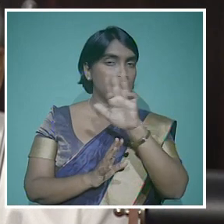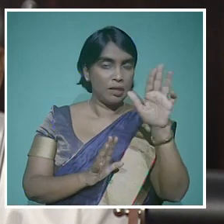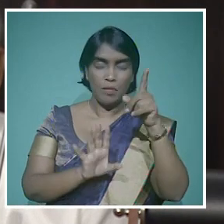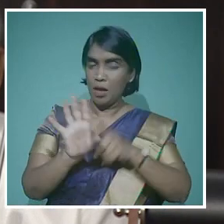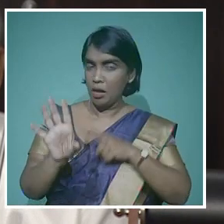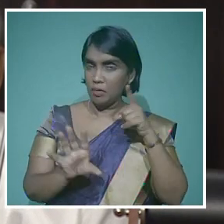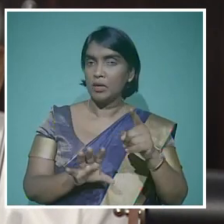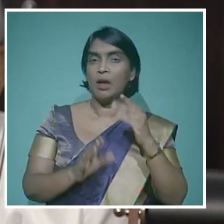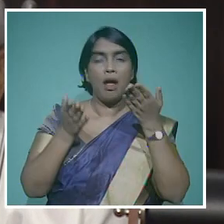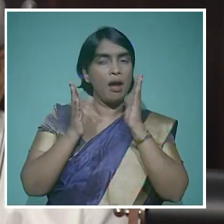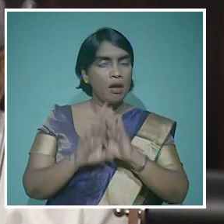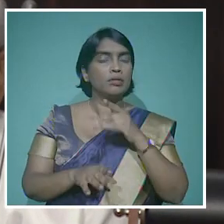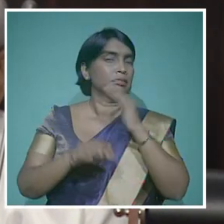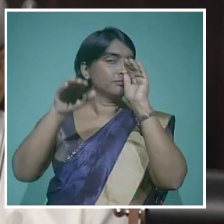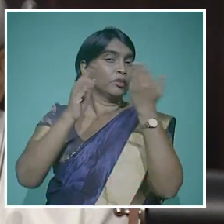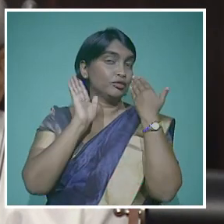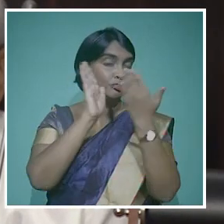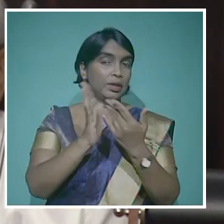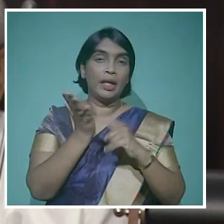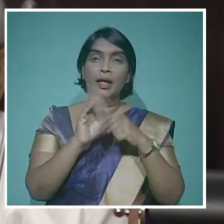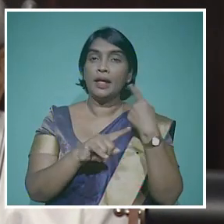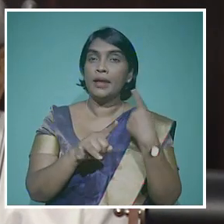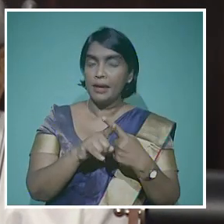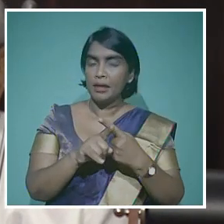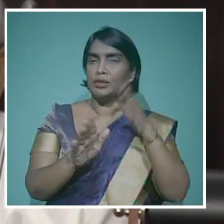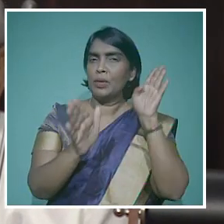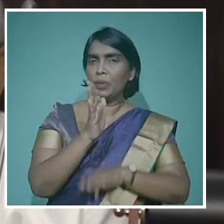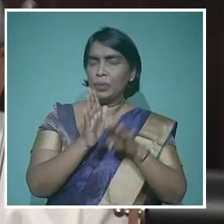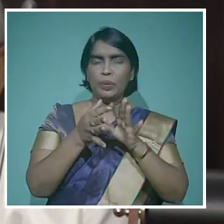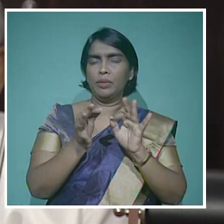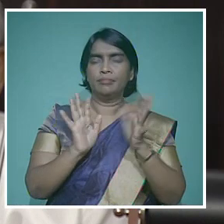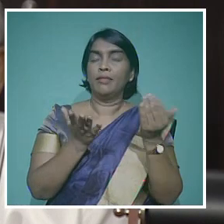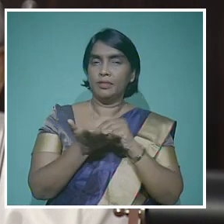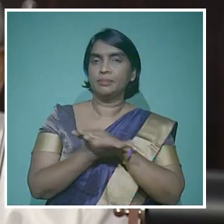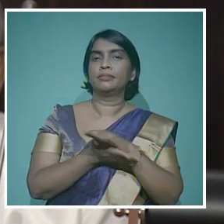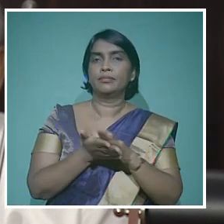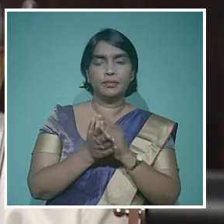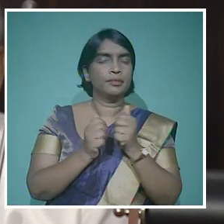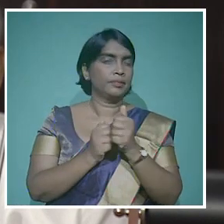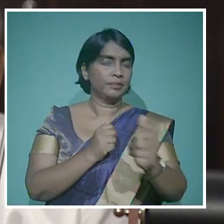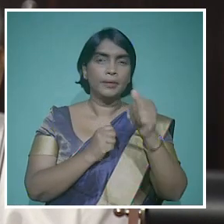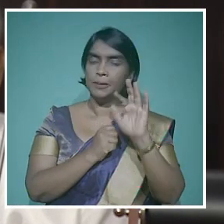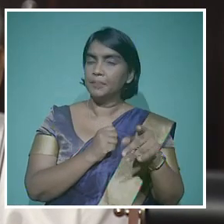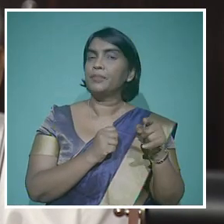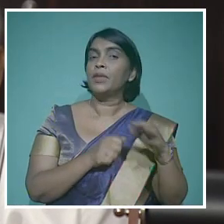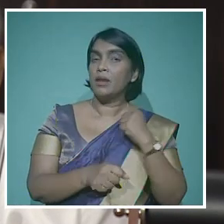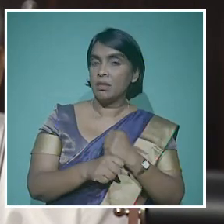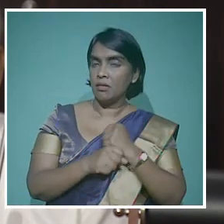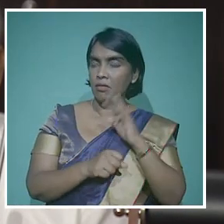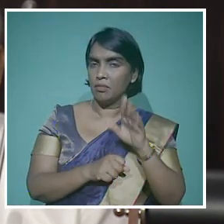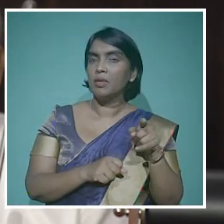වර්ෂයේදී අගභාගයේදී හඳුන්වා දුන් බදු කපා හැරීම නිවැරදි කරමින් මෙම තත්ත්වය නිවැරදි කිරීම සඳහා රජය